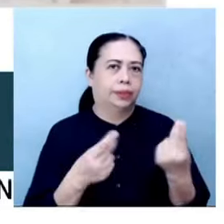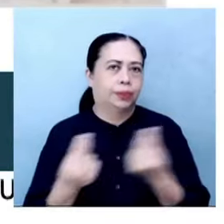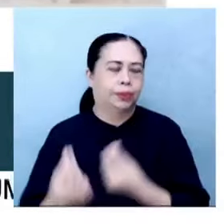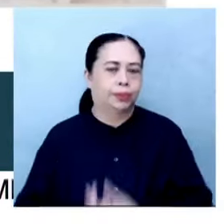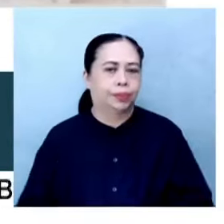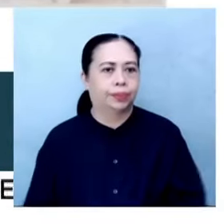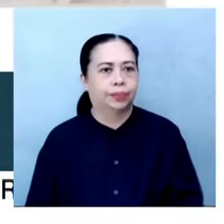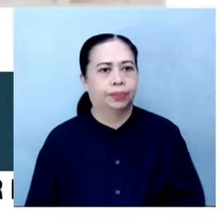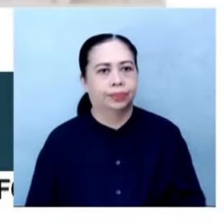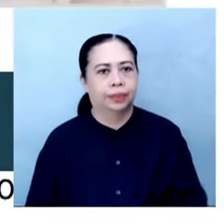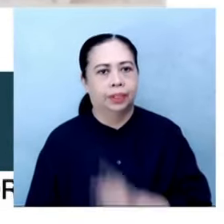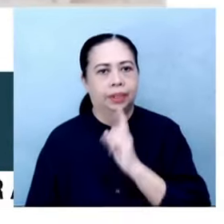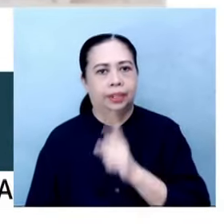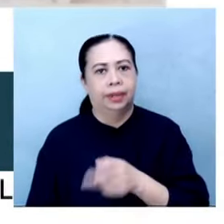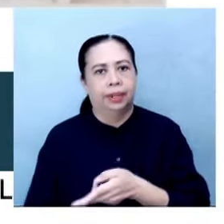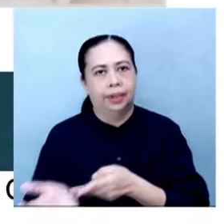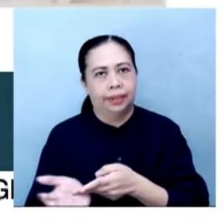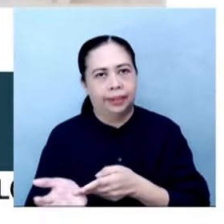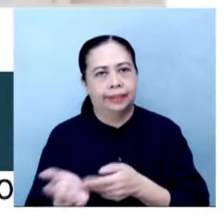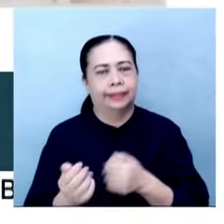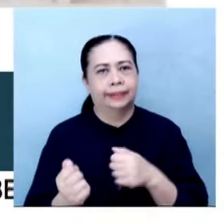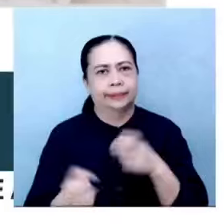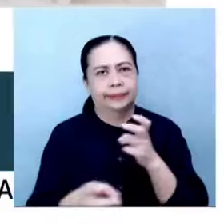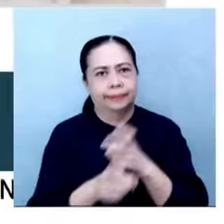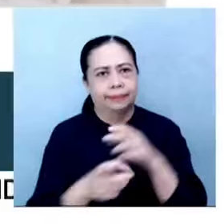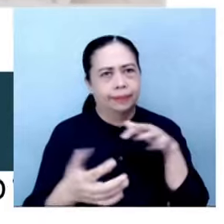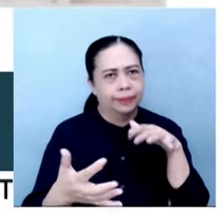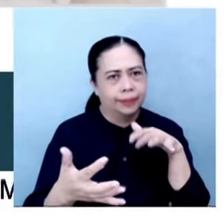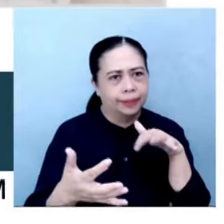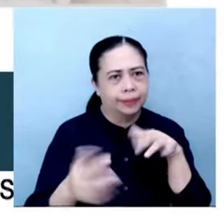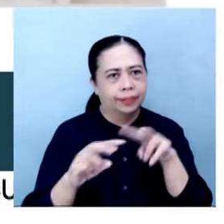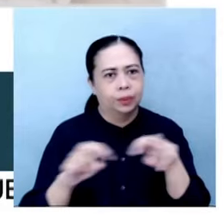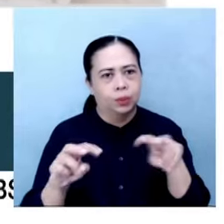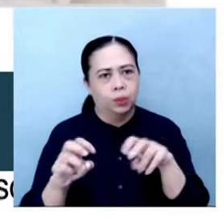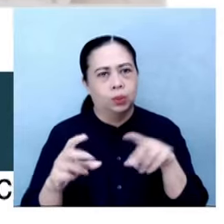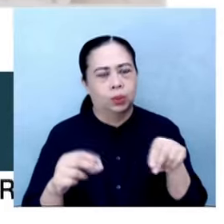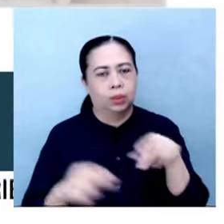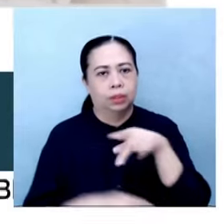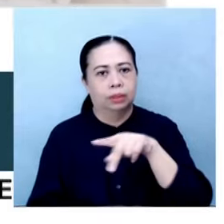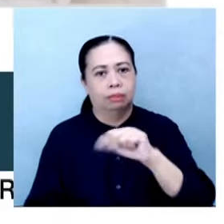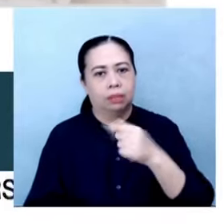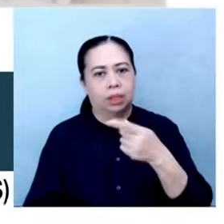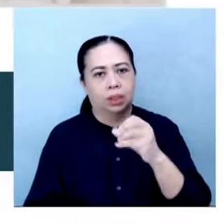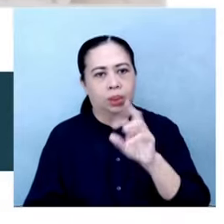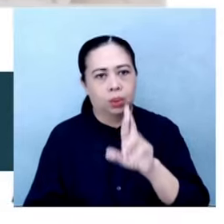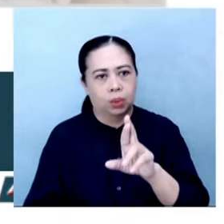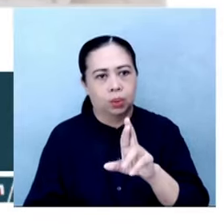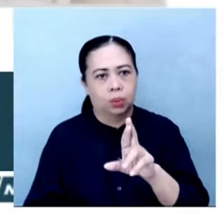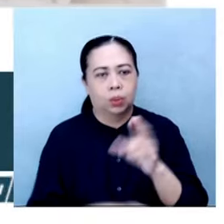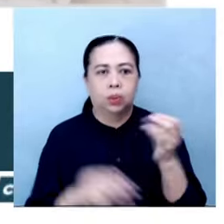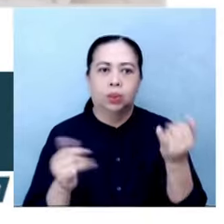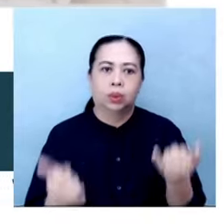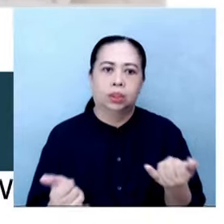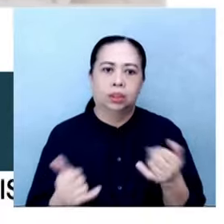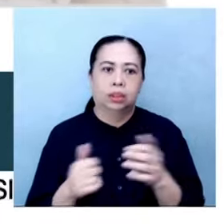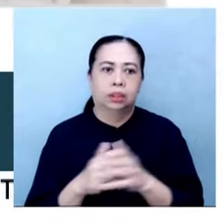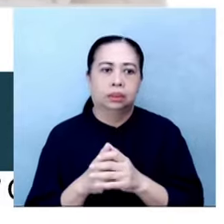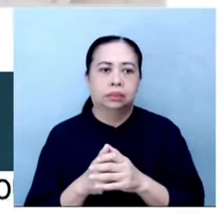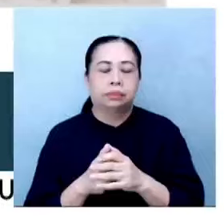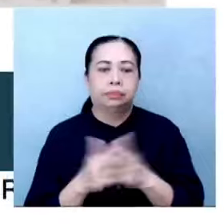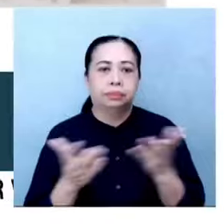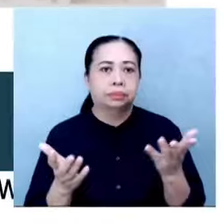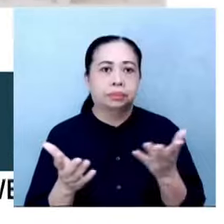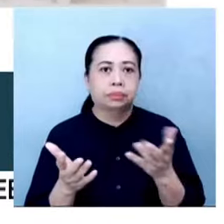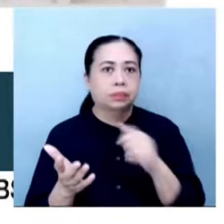Talaga pong masusing pag-aaral ang dapat gawin ng PAGCOR sa pangkasalukuyan dahil hindi po